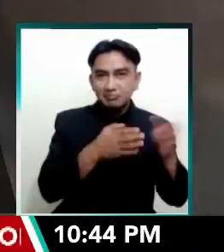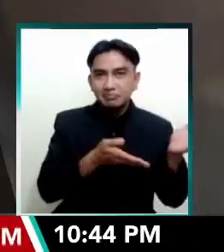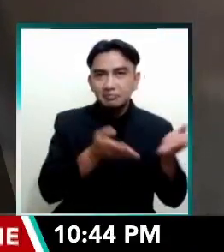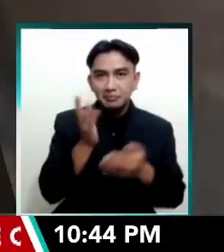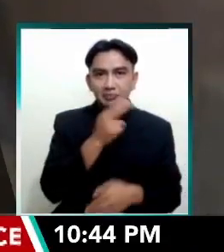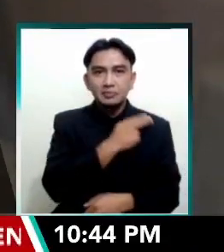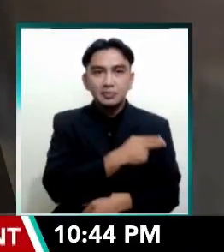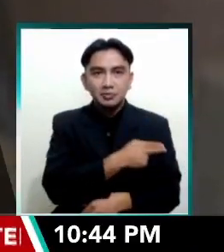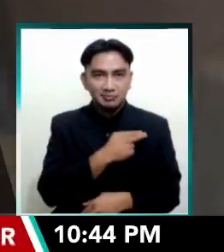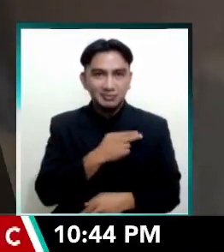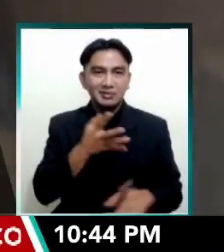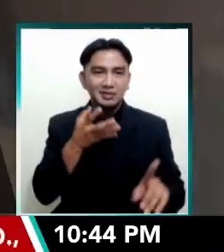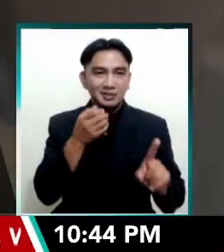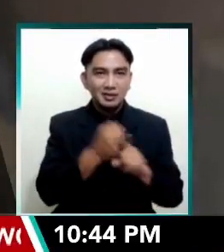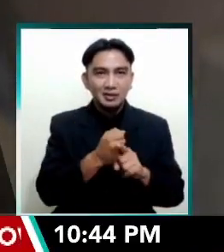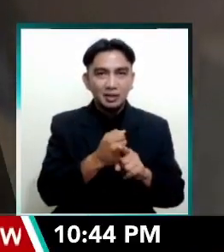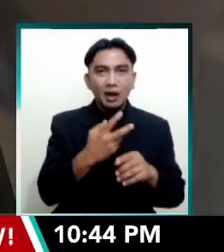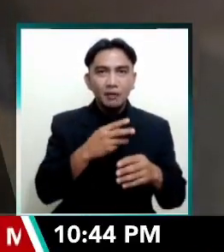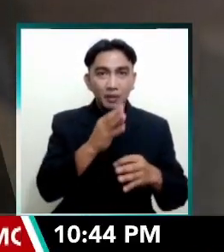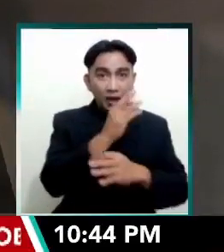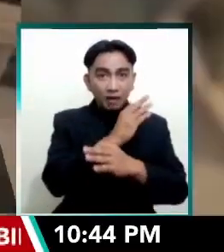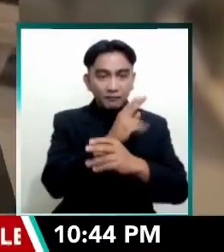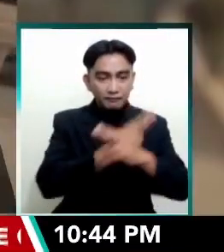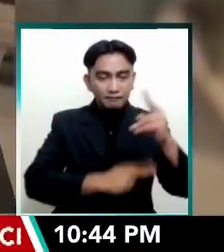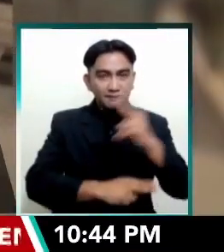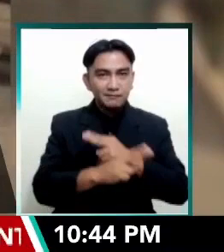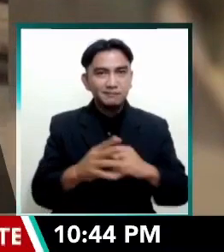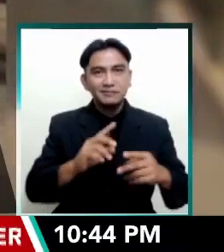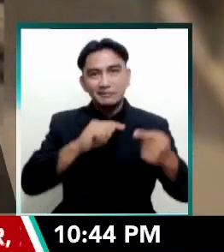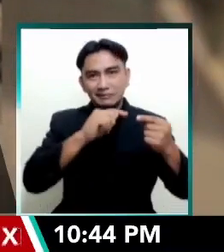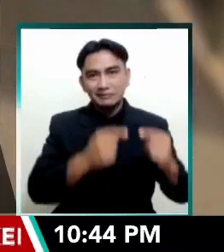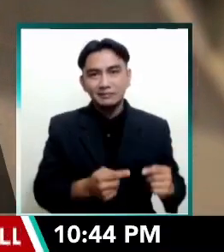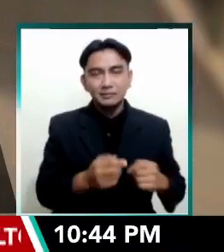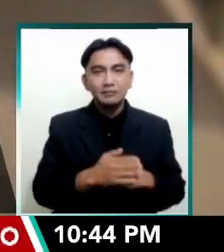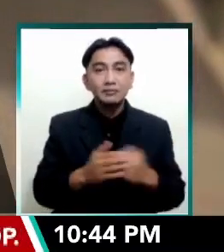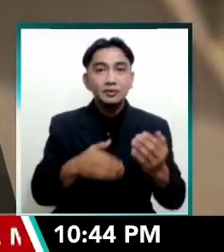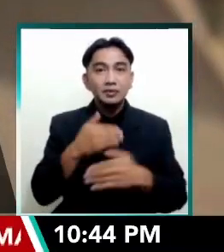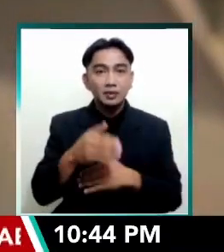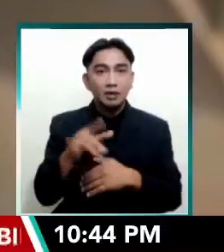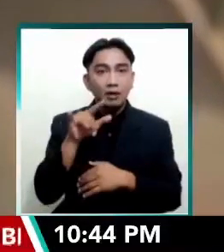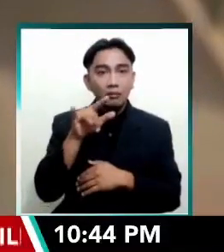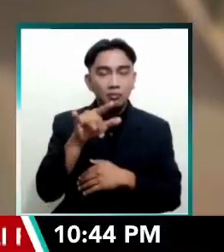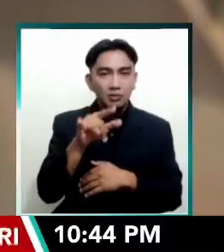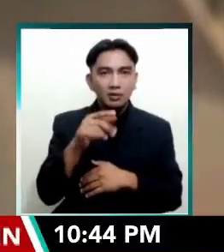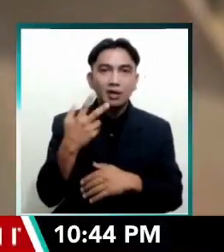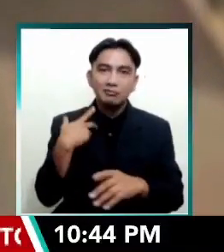ng fracture sa kamay. Isa namang Ukrainian pilot ang nasawi sa pag-atake.